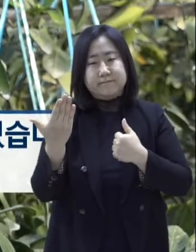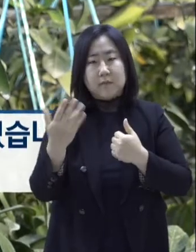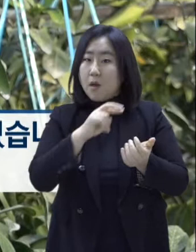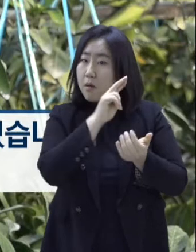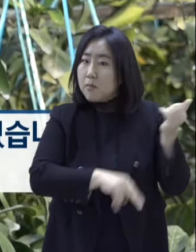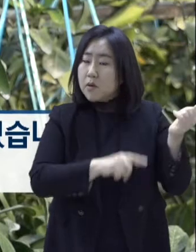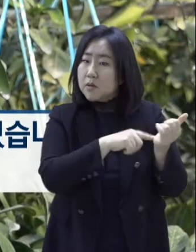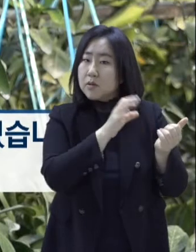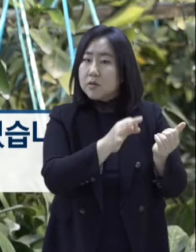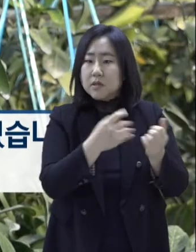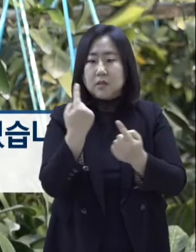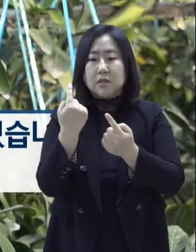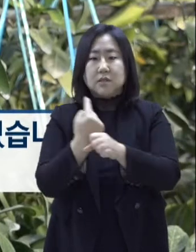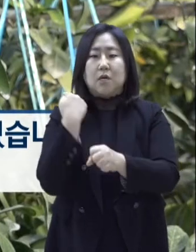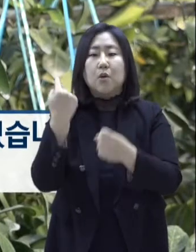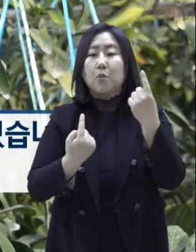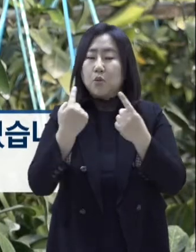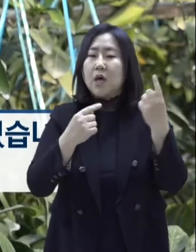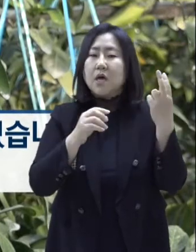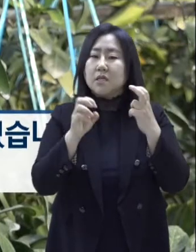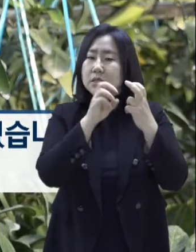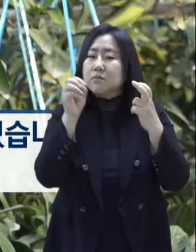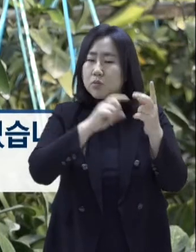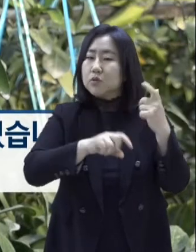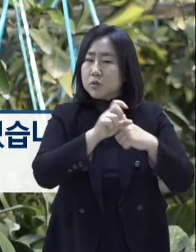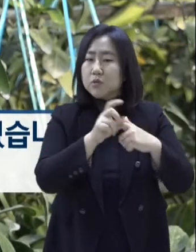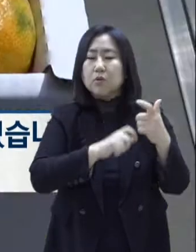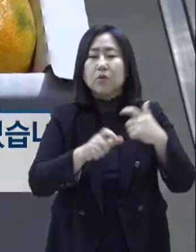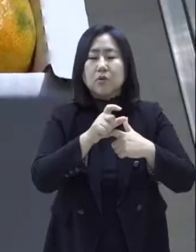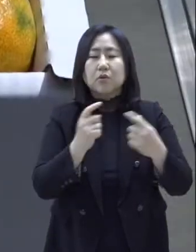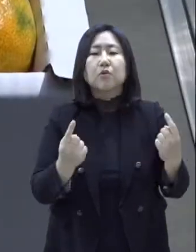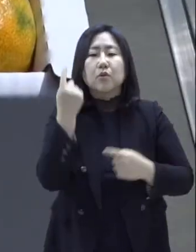매출은 작년 대비 20% 정도 향상된 거로 예상됩니다.